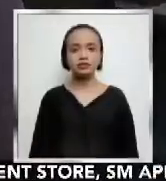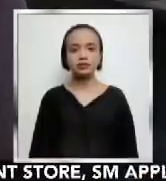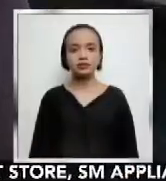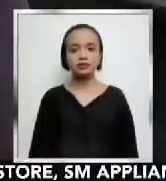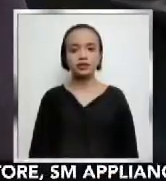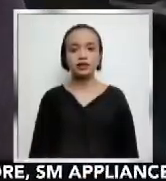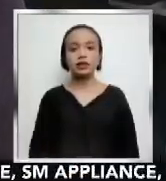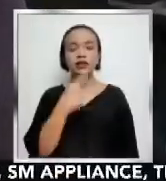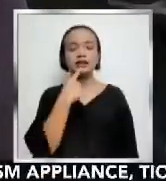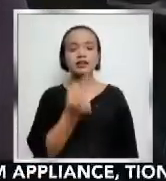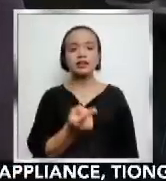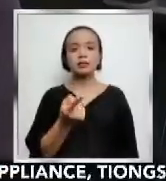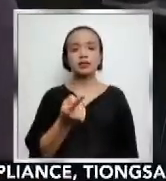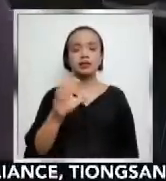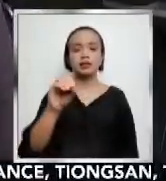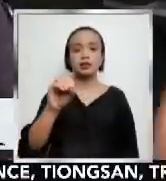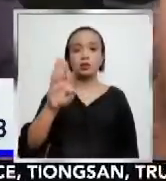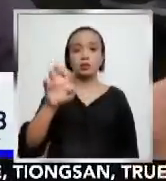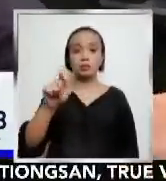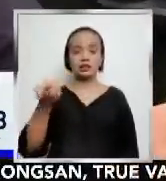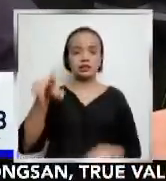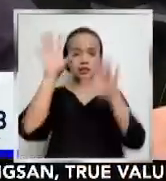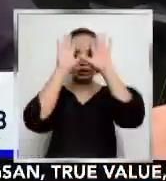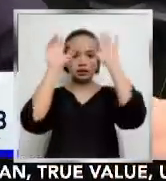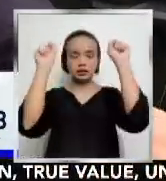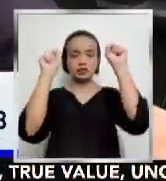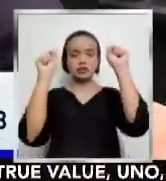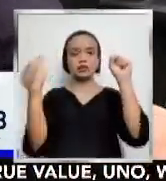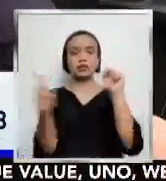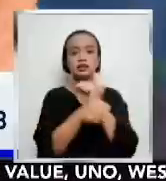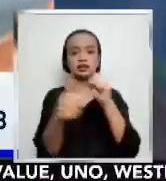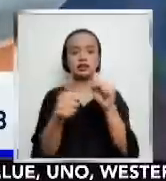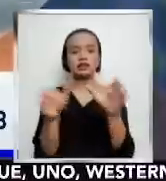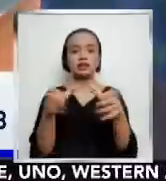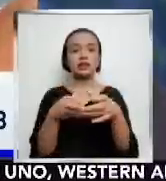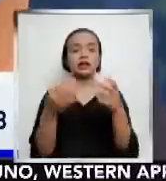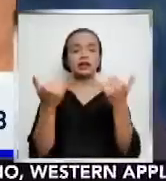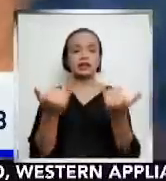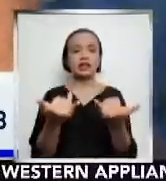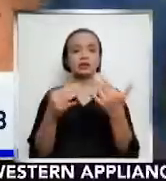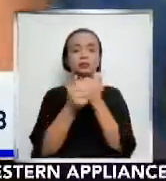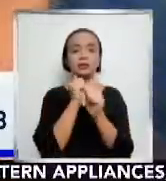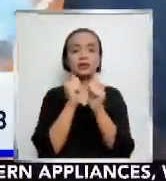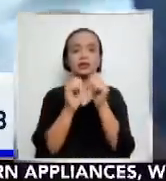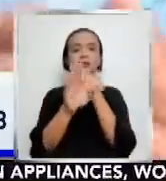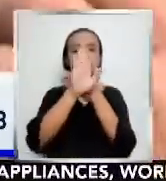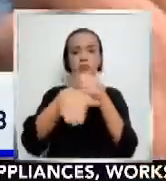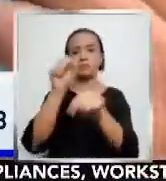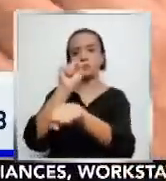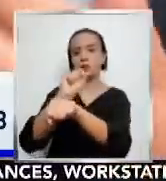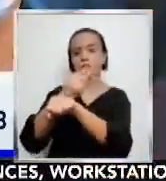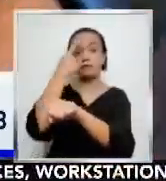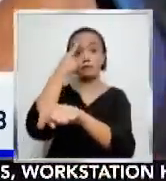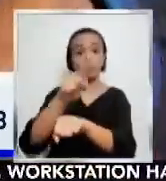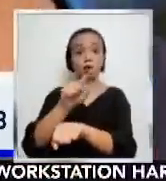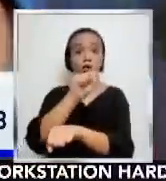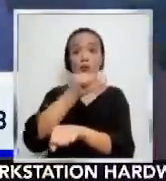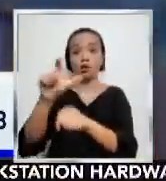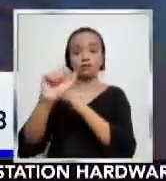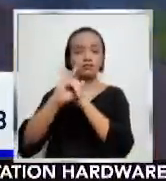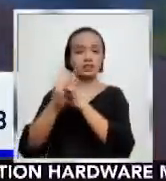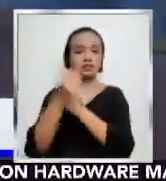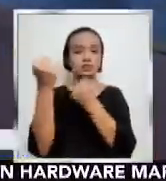kay Obet Martin, presidente ng Pasang Mazda, balik kabuhayan raw ang ibig sabihin ito para sa mga jeepney driver na